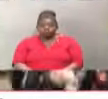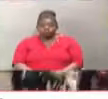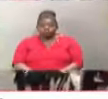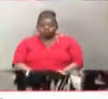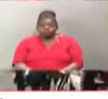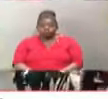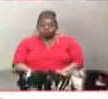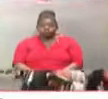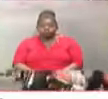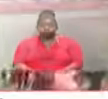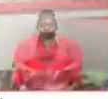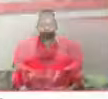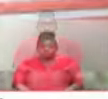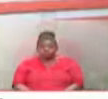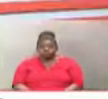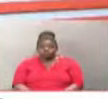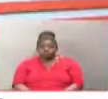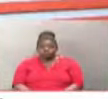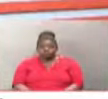TV.